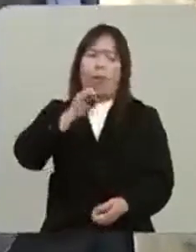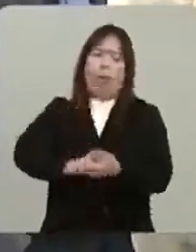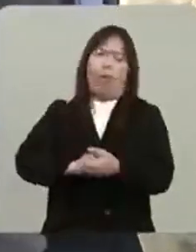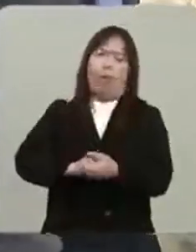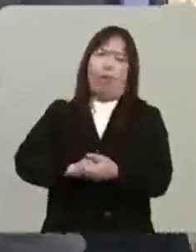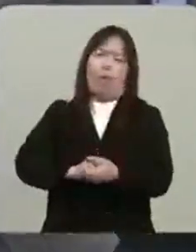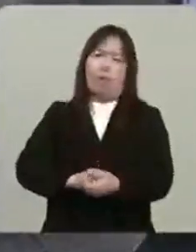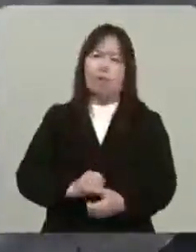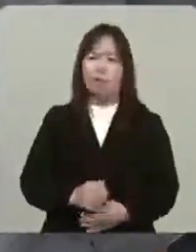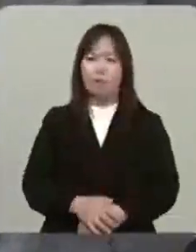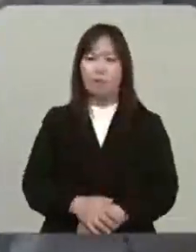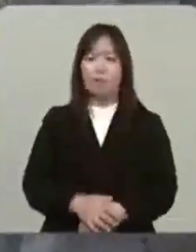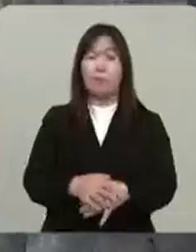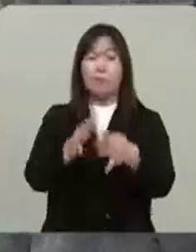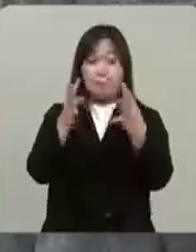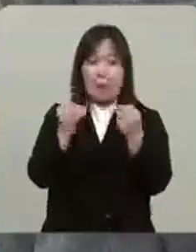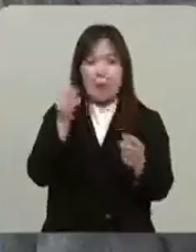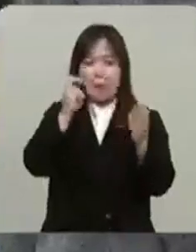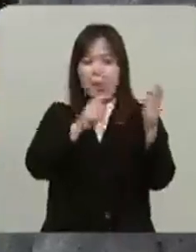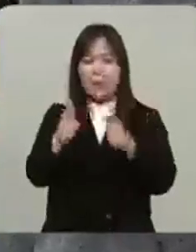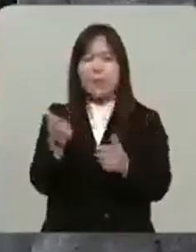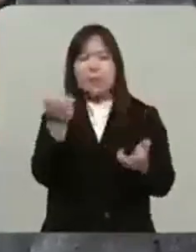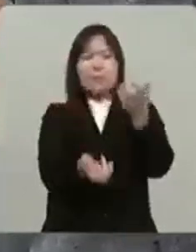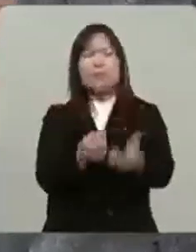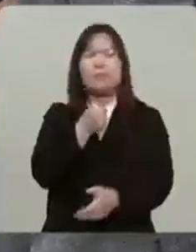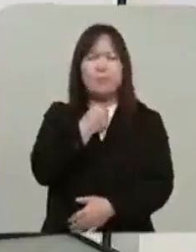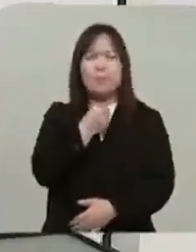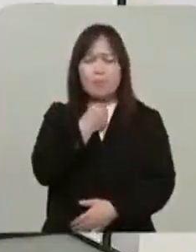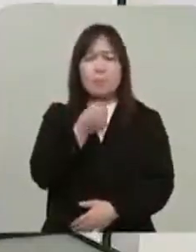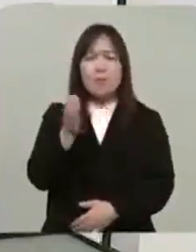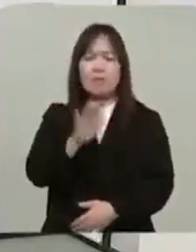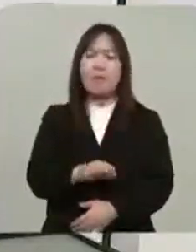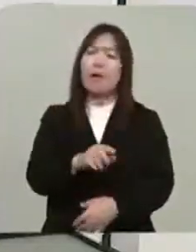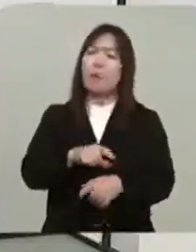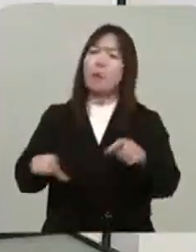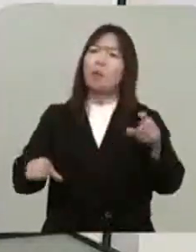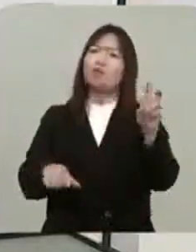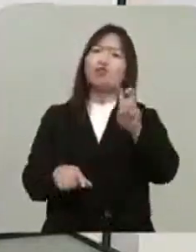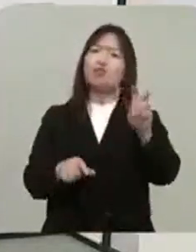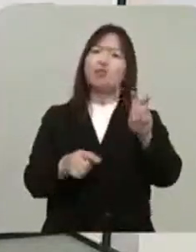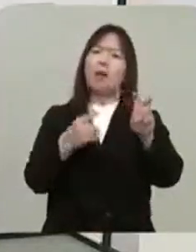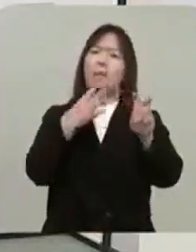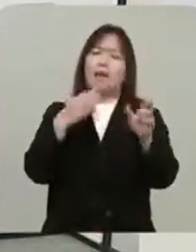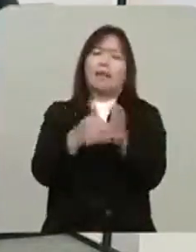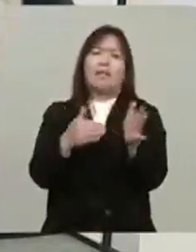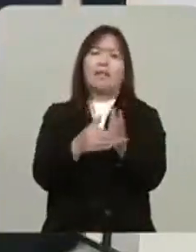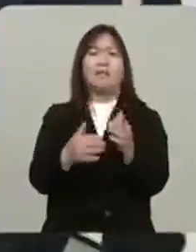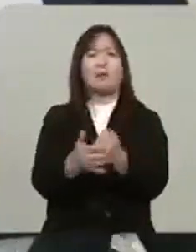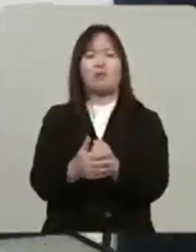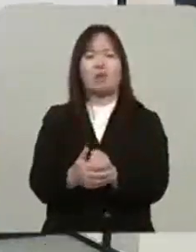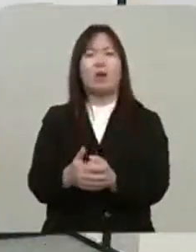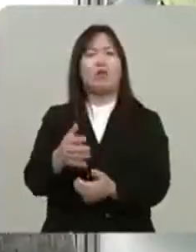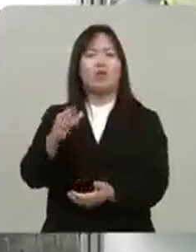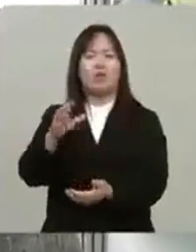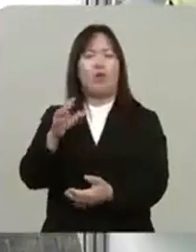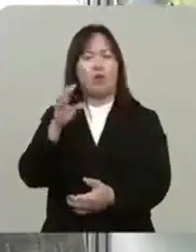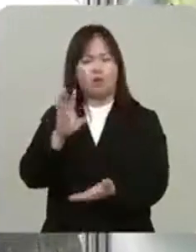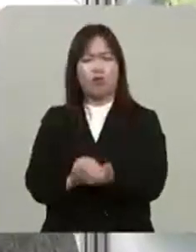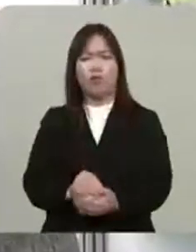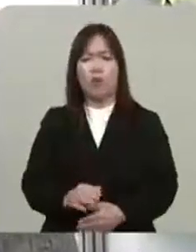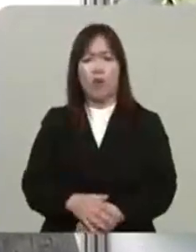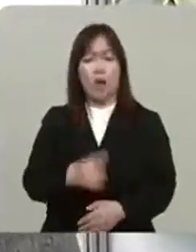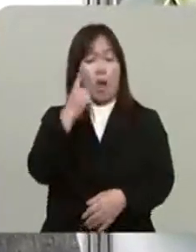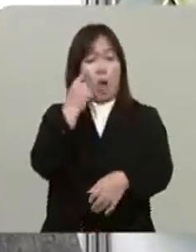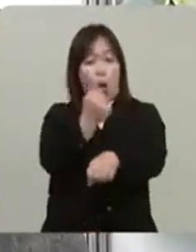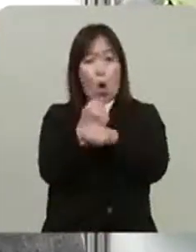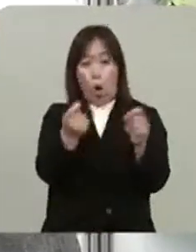있습니다. 많은 종자 기업들이 입점을 바라고 있지만 단 20개 기업만 수용할 수 있다는 게 문제입니다. 연구단지가